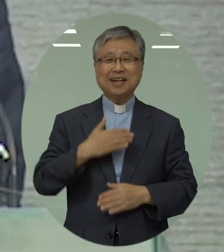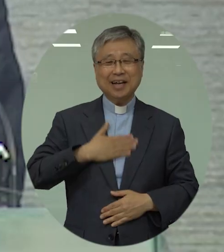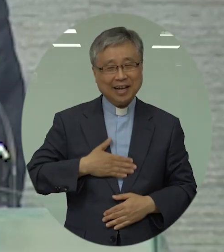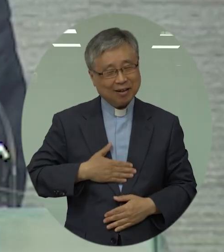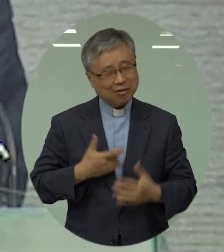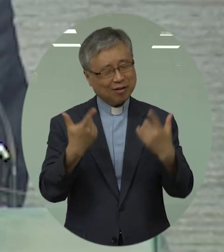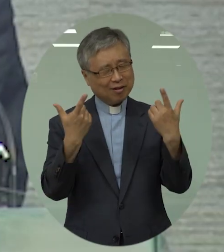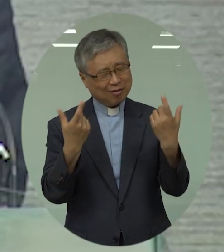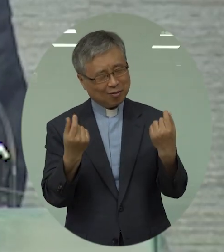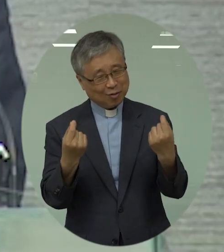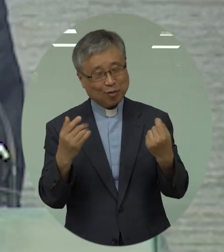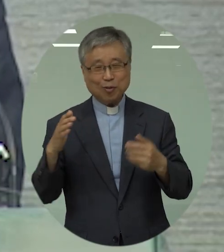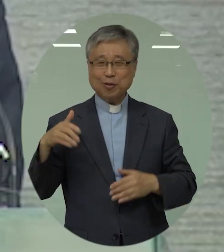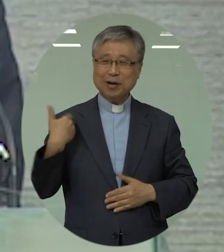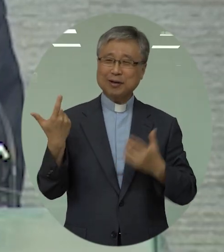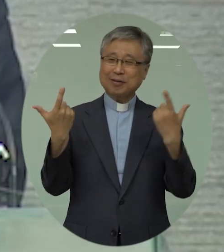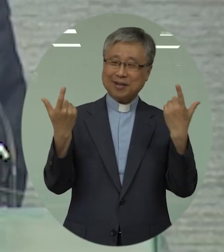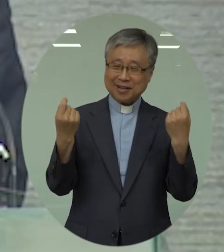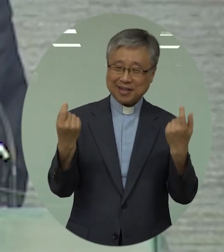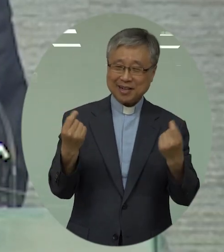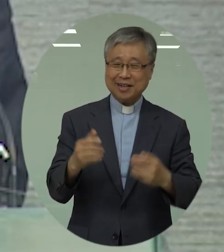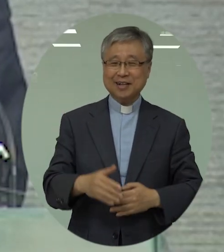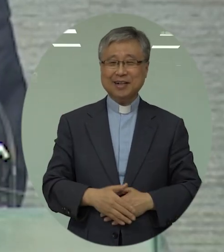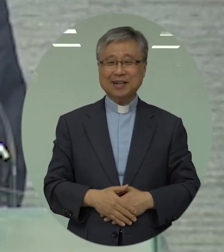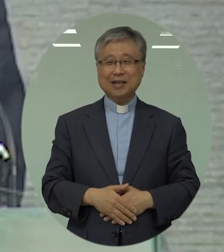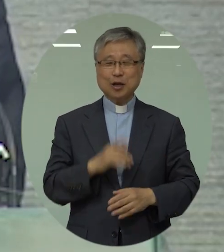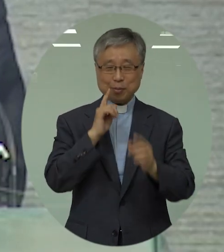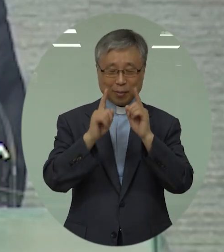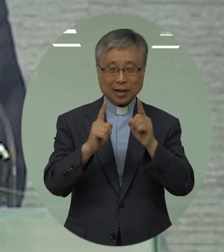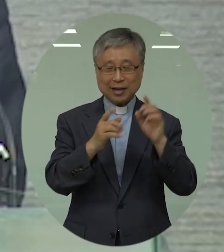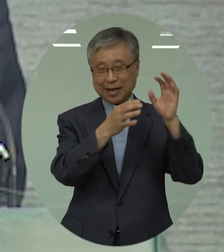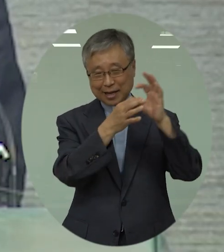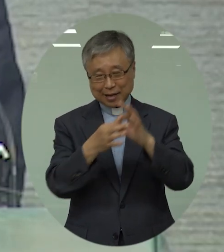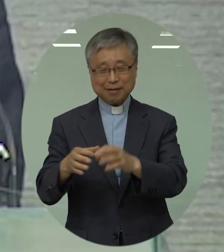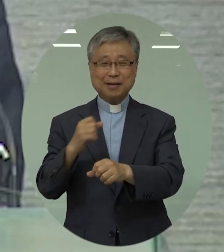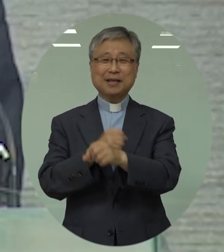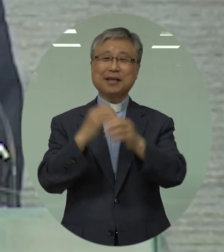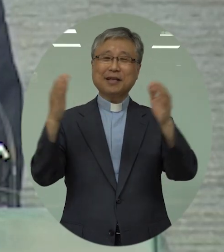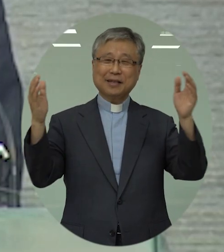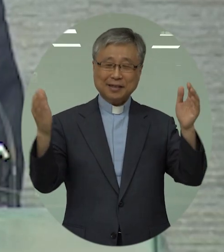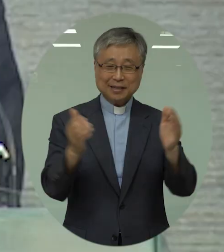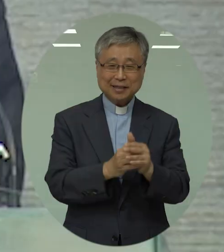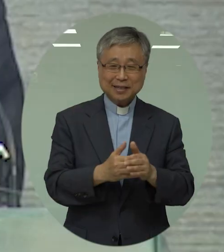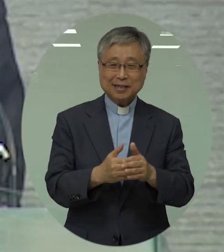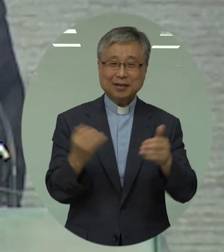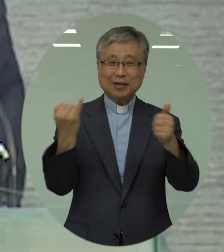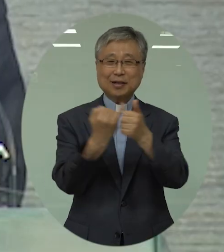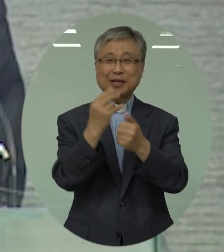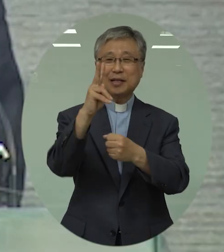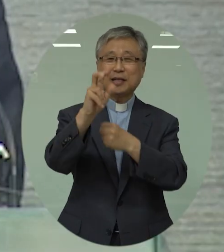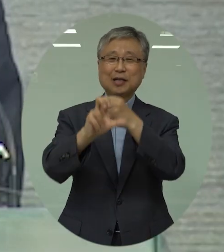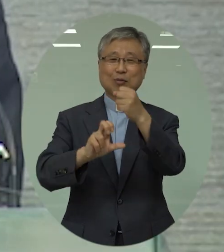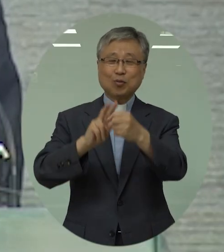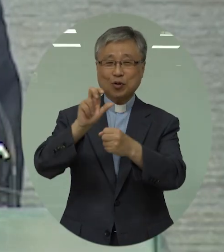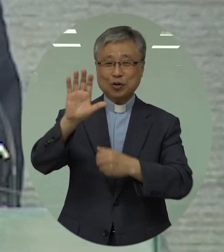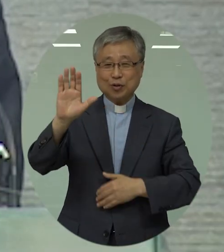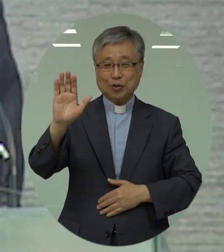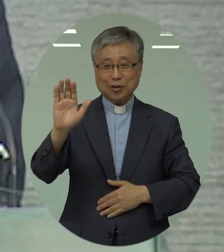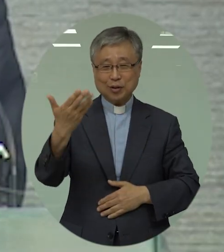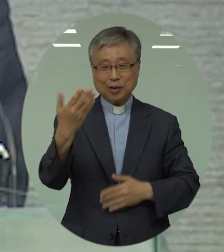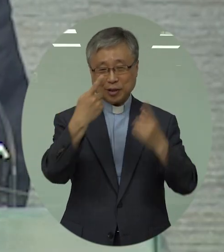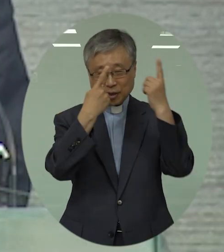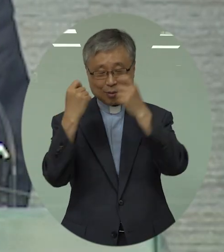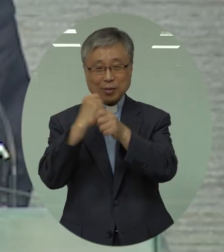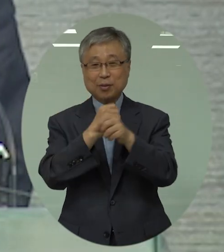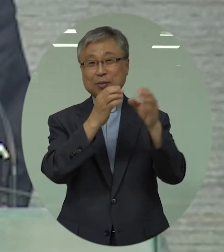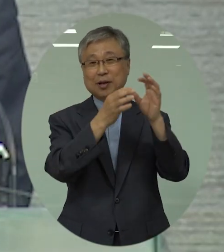알 것 같기도 하고 모를 것 같기도 하다. 그 소리를 계속했어. 근데 결혼 25주년 그때 기념을